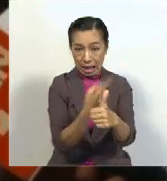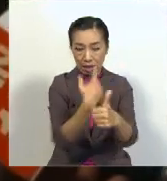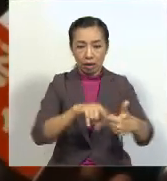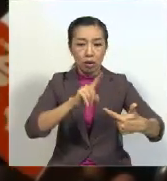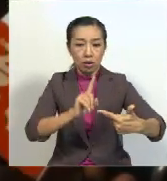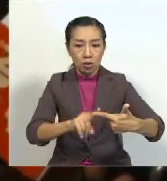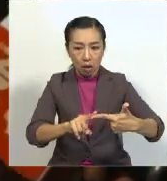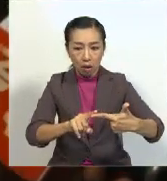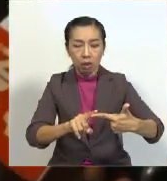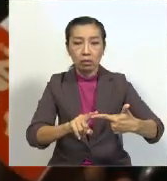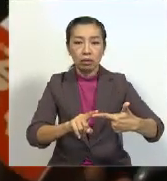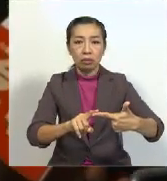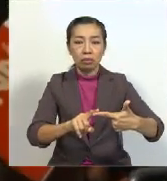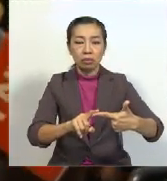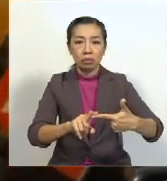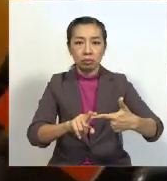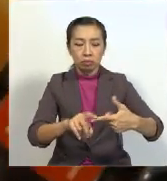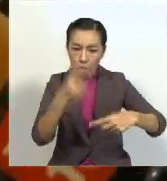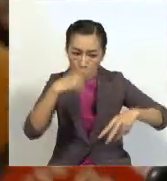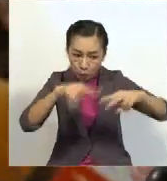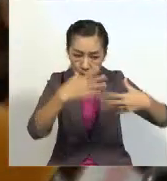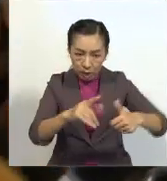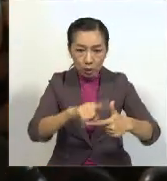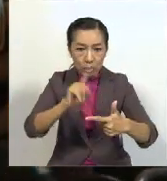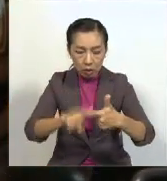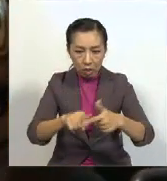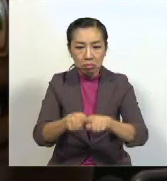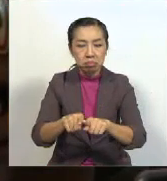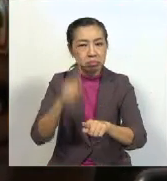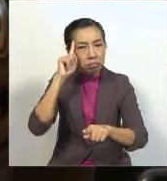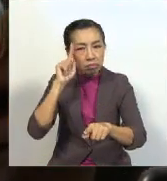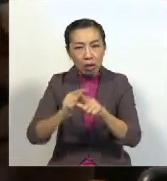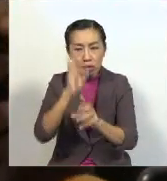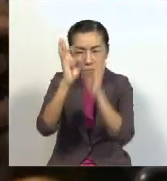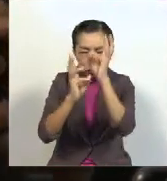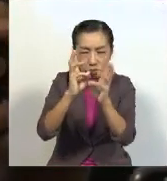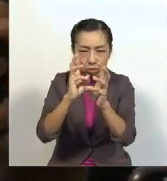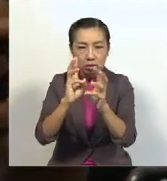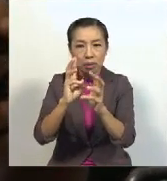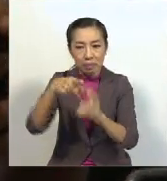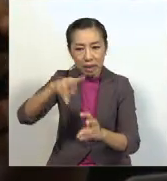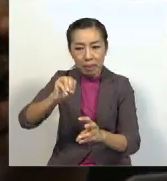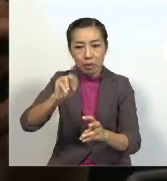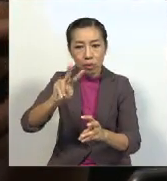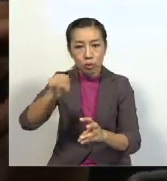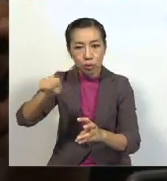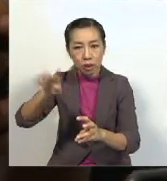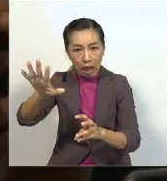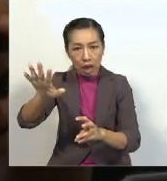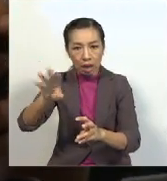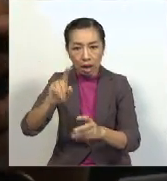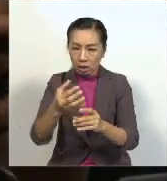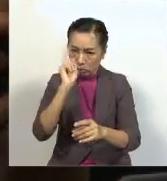มาตรการในการที่จะลดนะครับลดบนภาวะปริมาณการผลิต PM 2.5 เนี่ยในระยะสั้นน